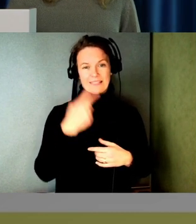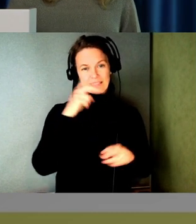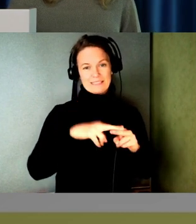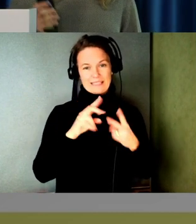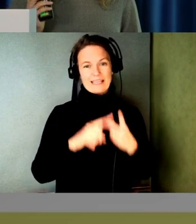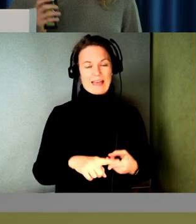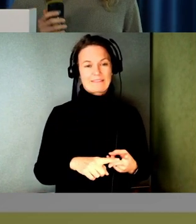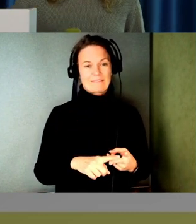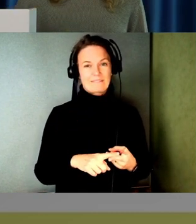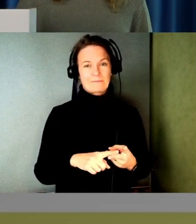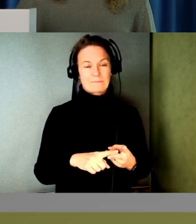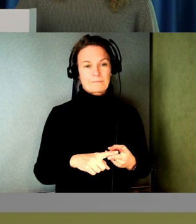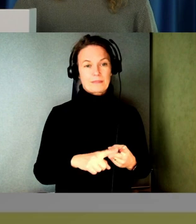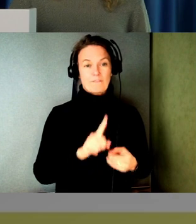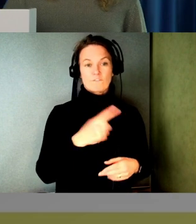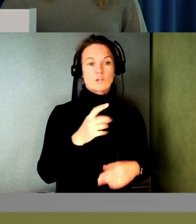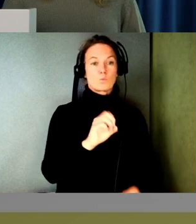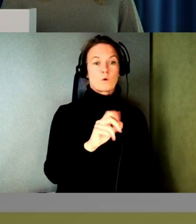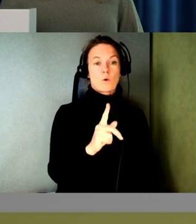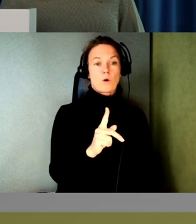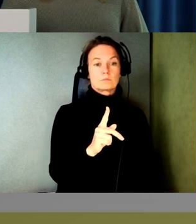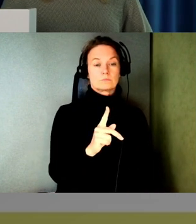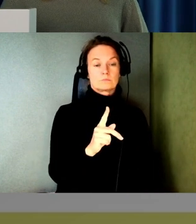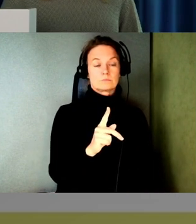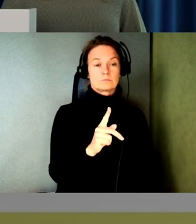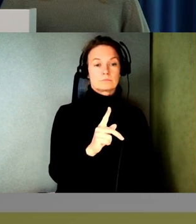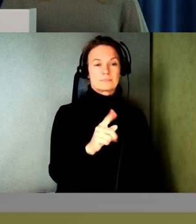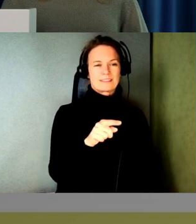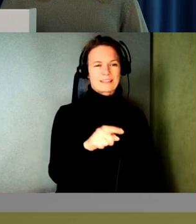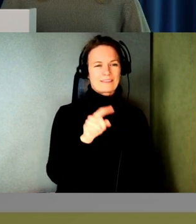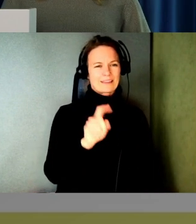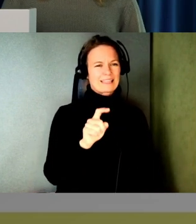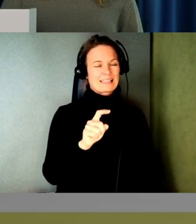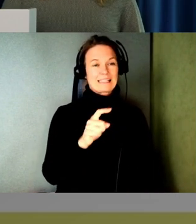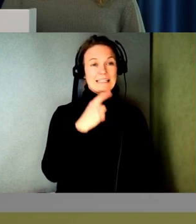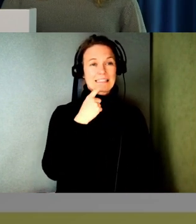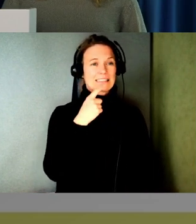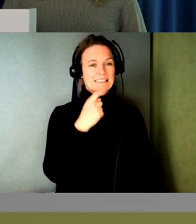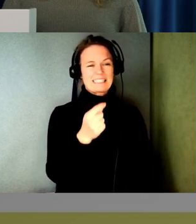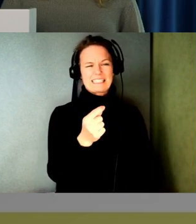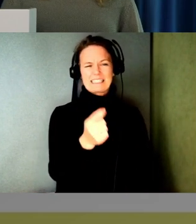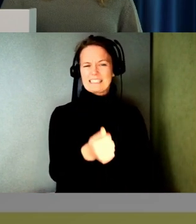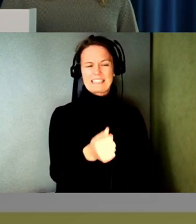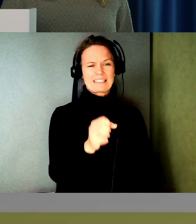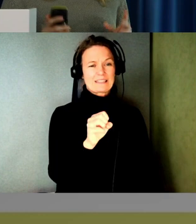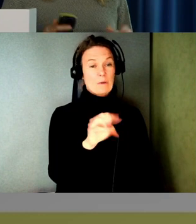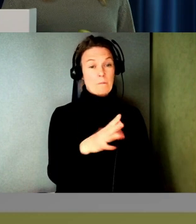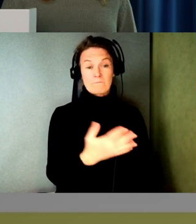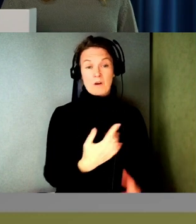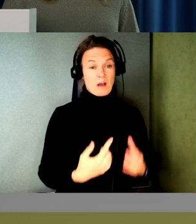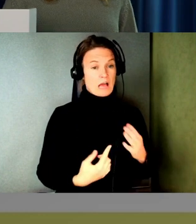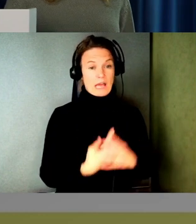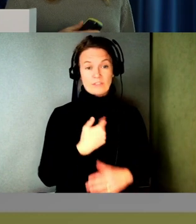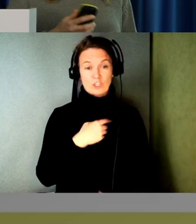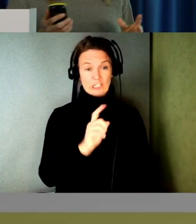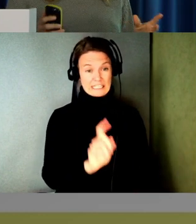Eh den första säger Ok Den knapptext säger väldigt lite om vad som händer när jag